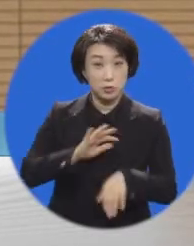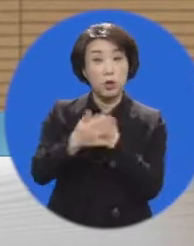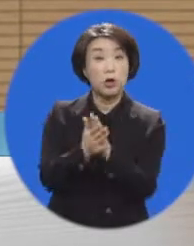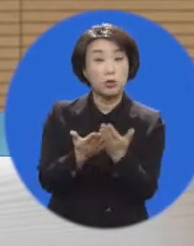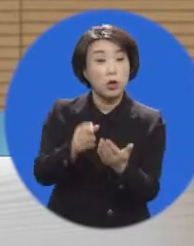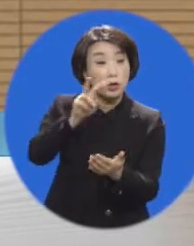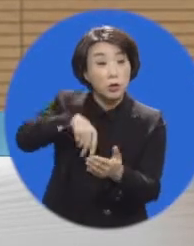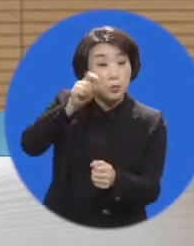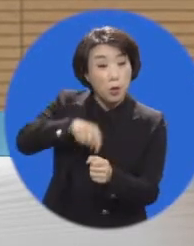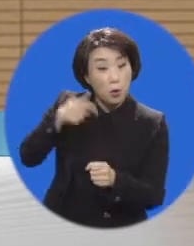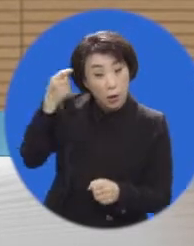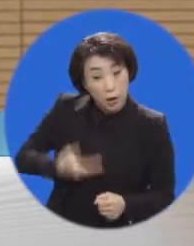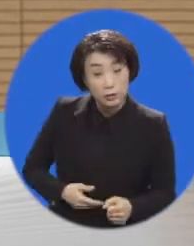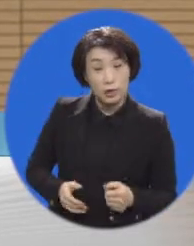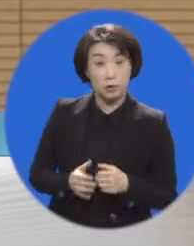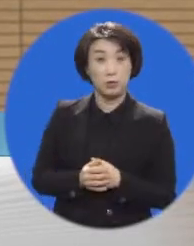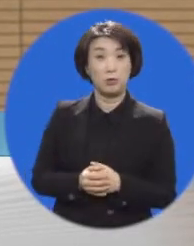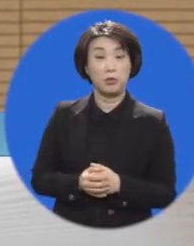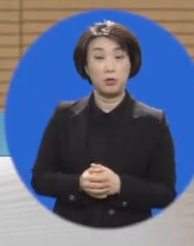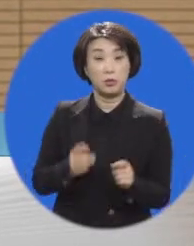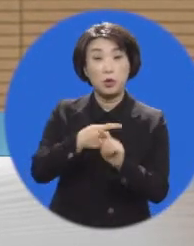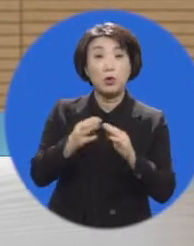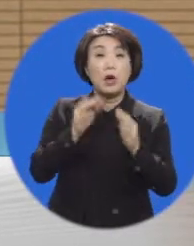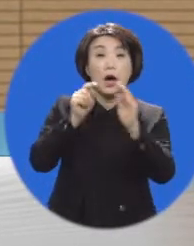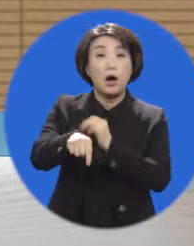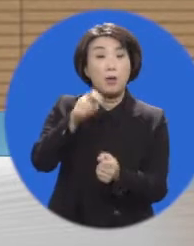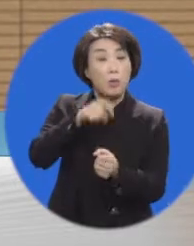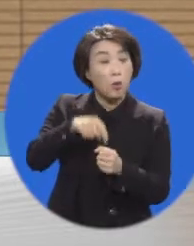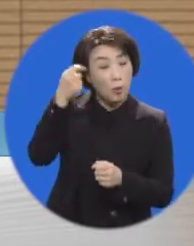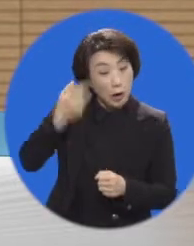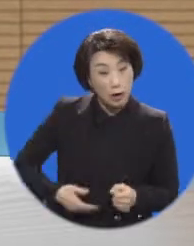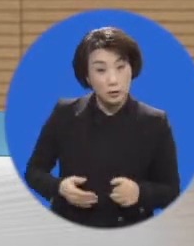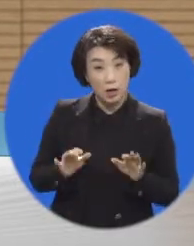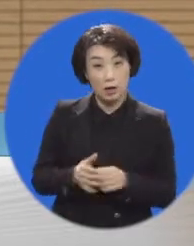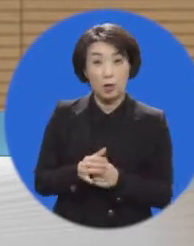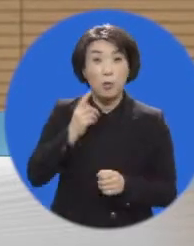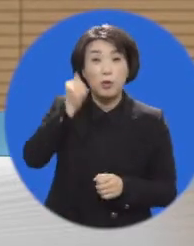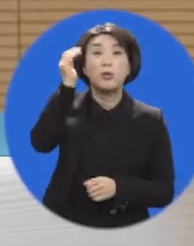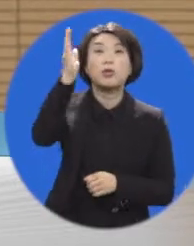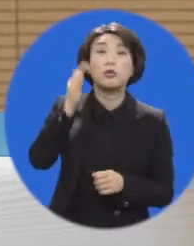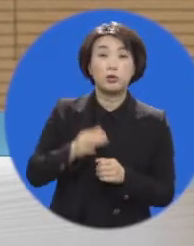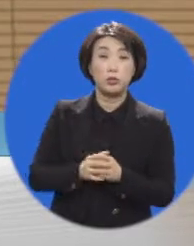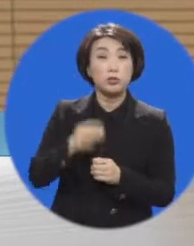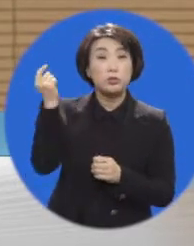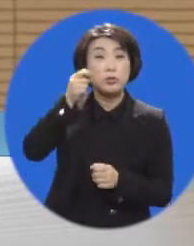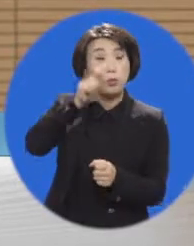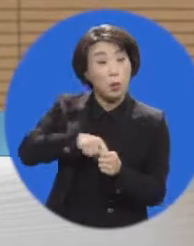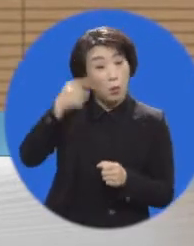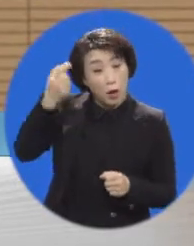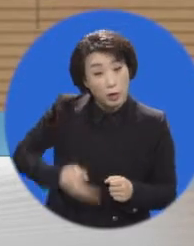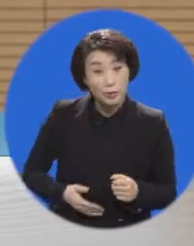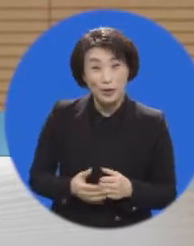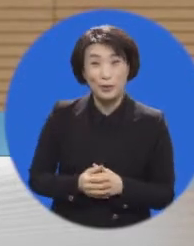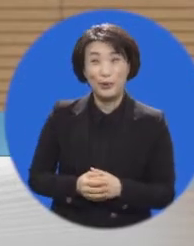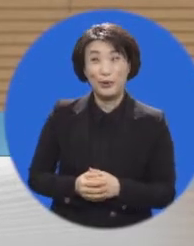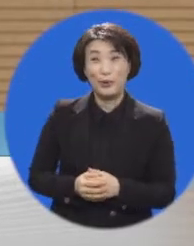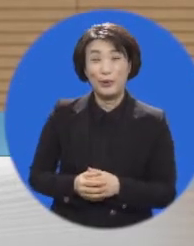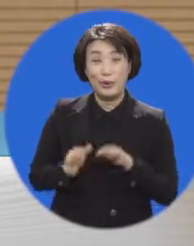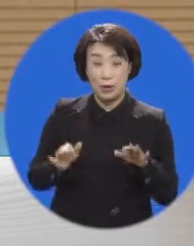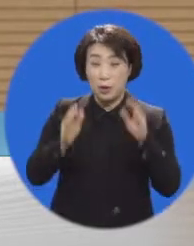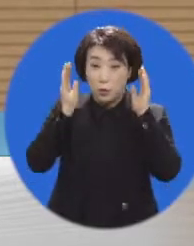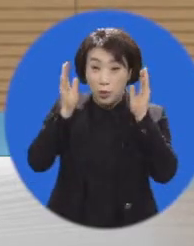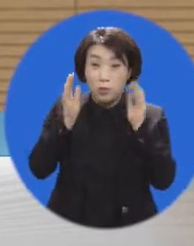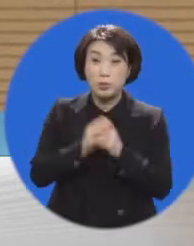성경은 왜 읽어? 교회는 왜 가? 목사님 설교는 왜 들어? 그리고